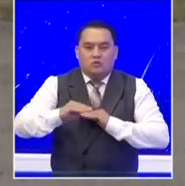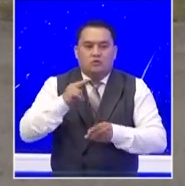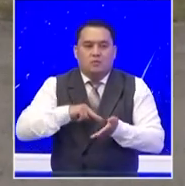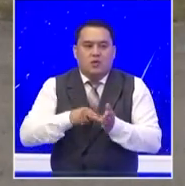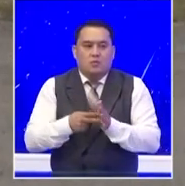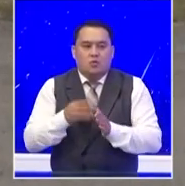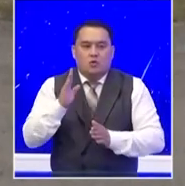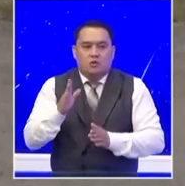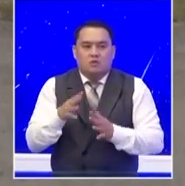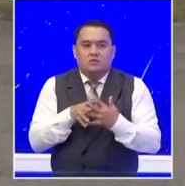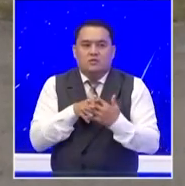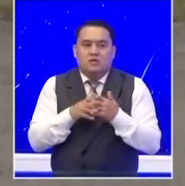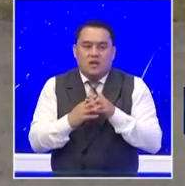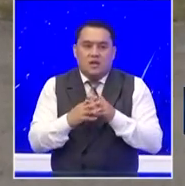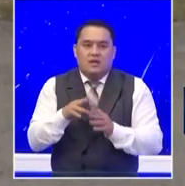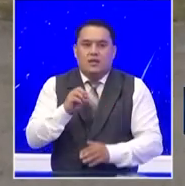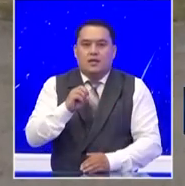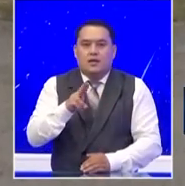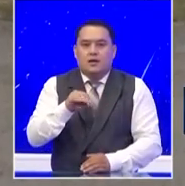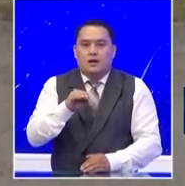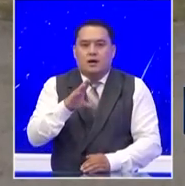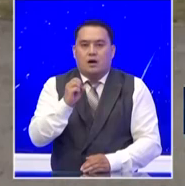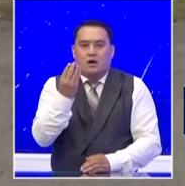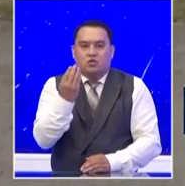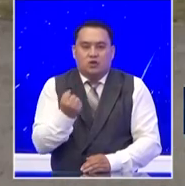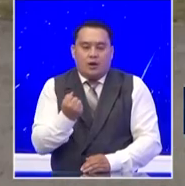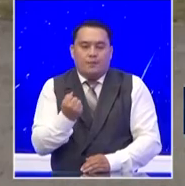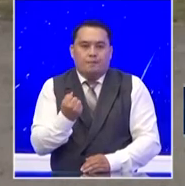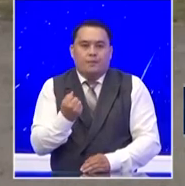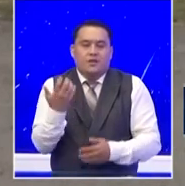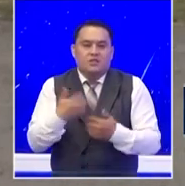запланировано в селе Якияша запланировано средний ремонт